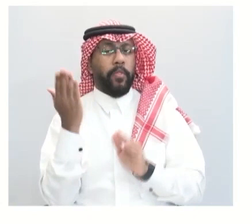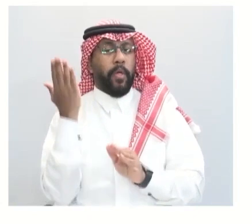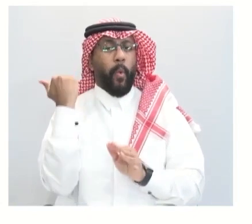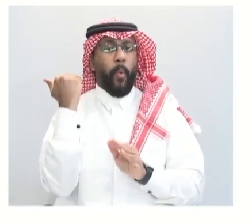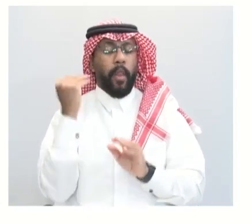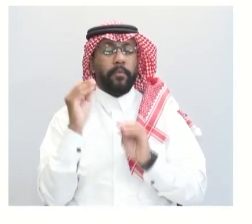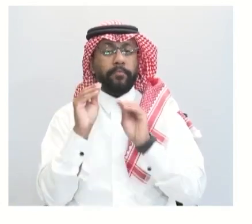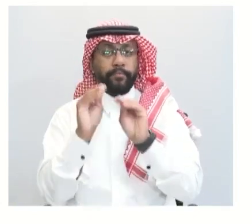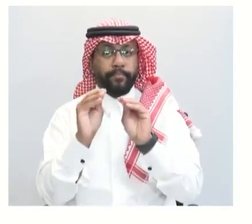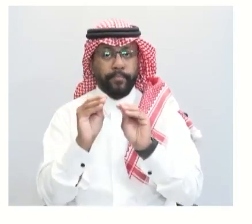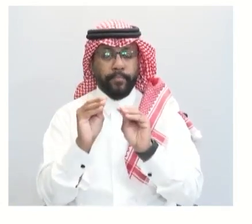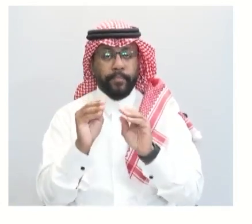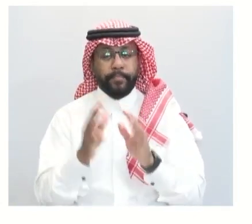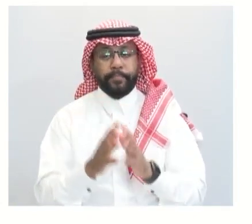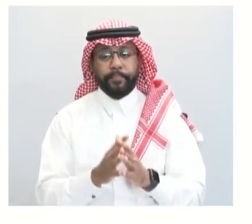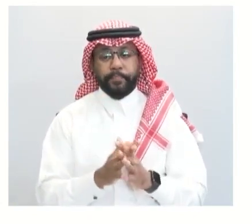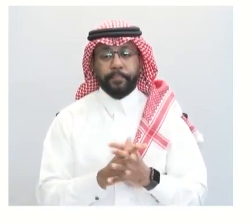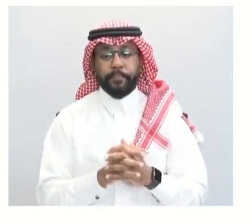السابقه